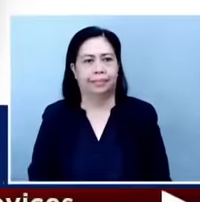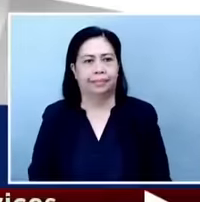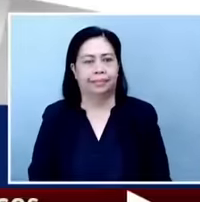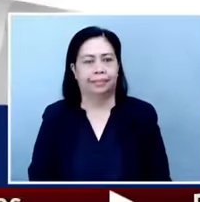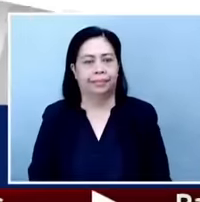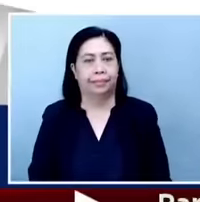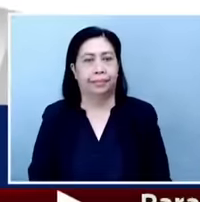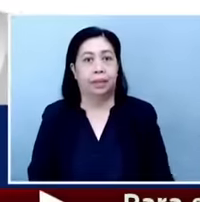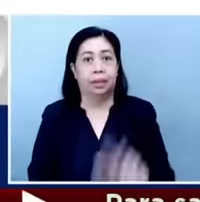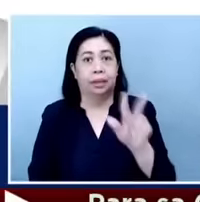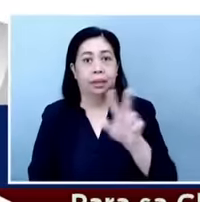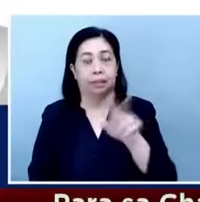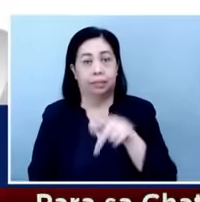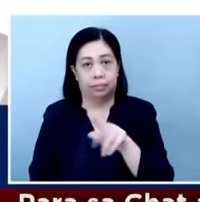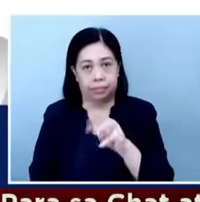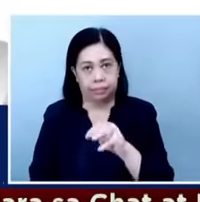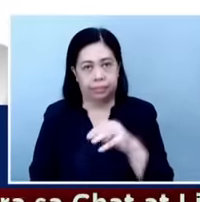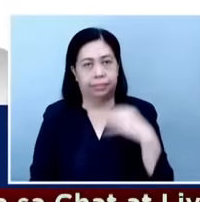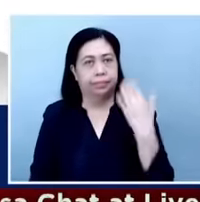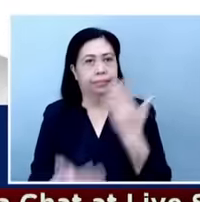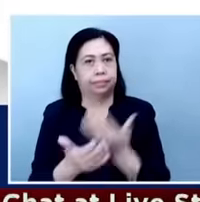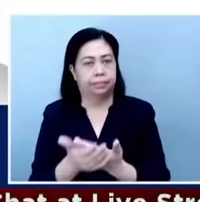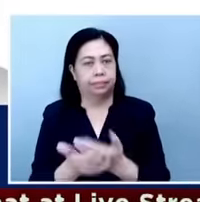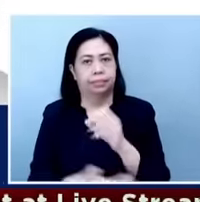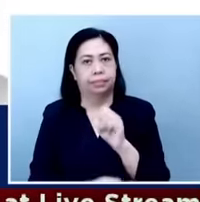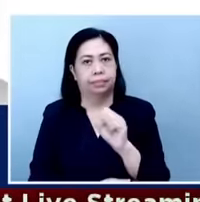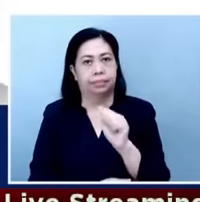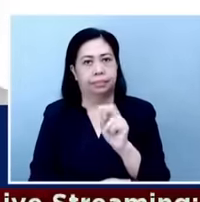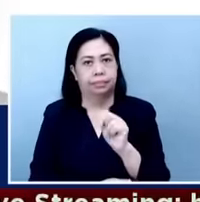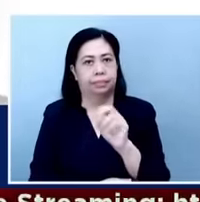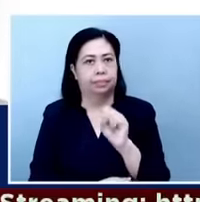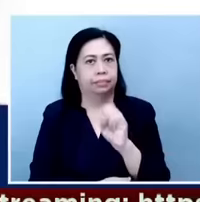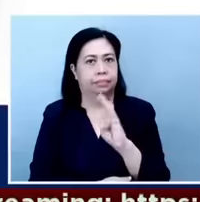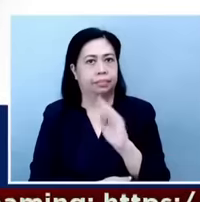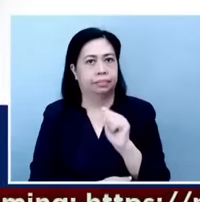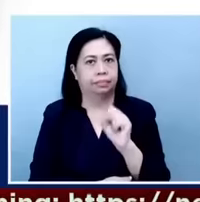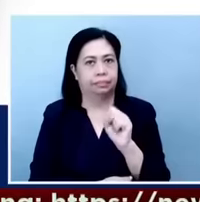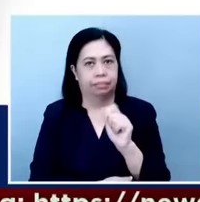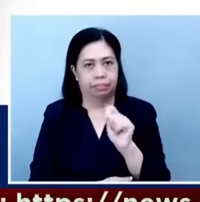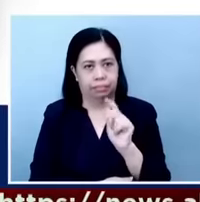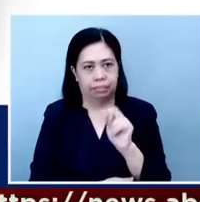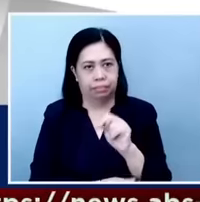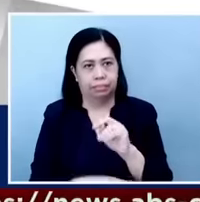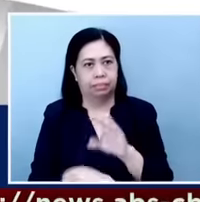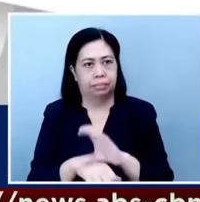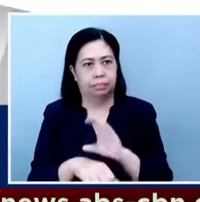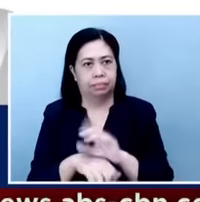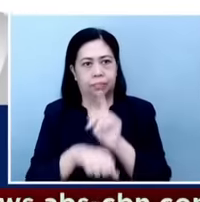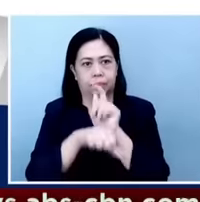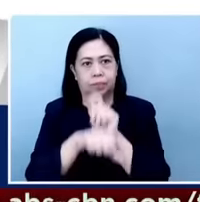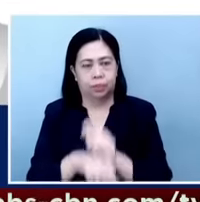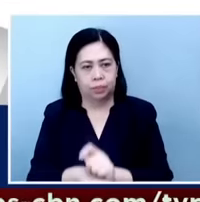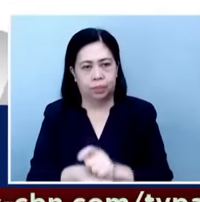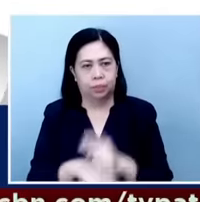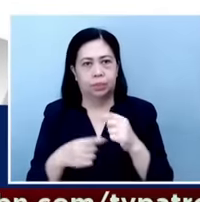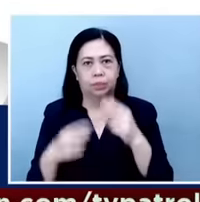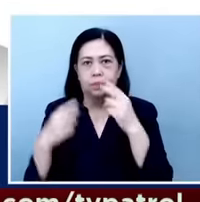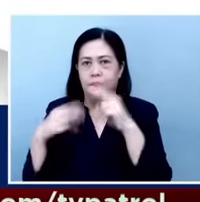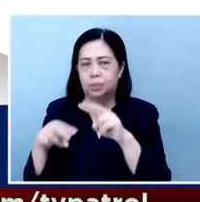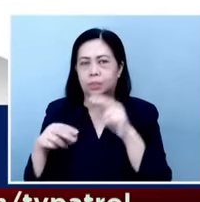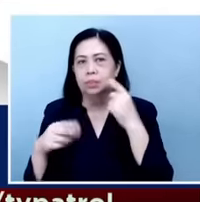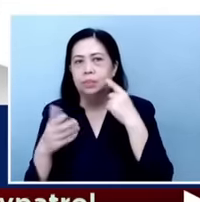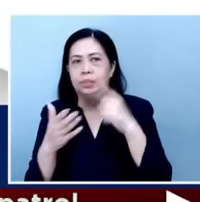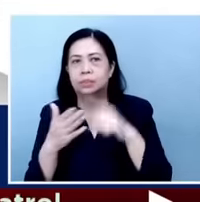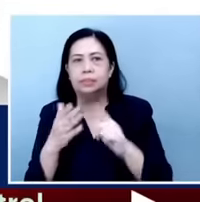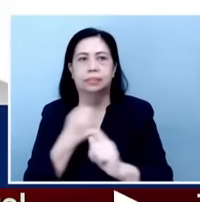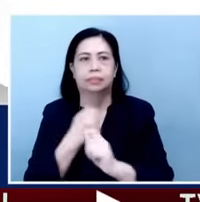Alas 3 ng hapon ay nakarating sa San Sebastian Basilica ang Poong Nazareno para sa tradisyon ng Dungaw, kung saan